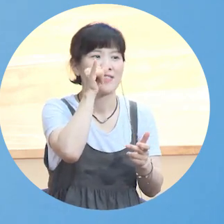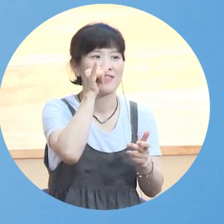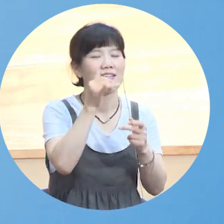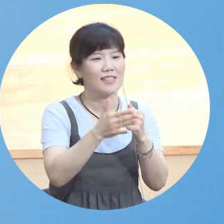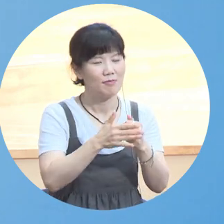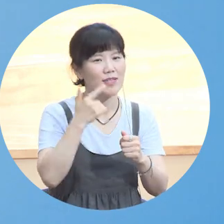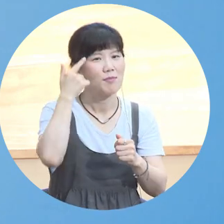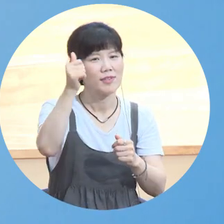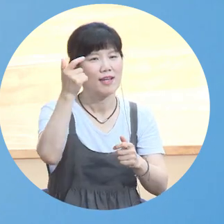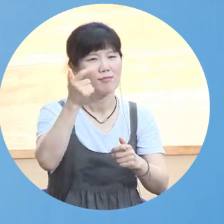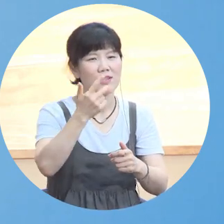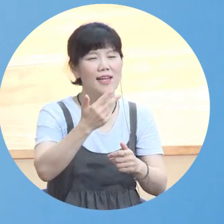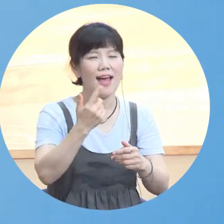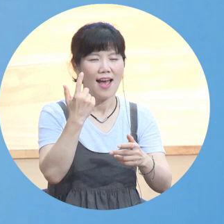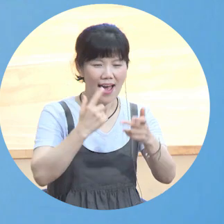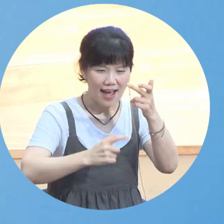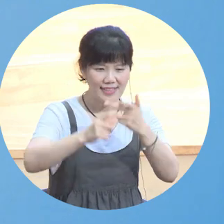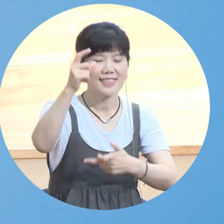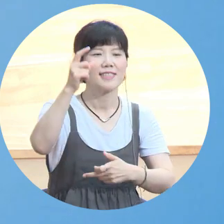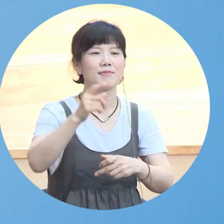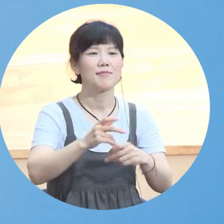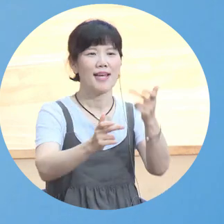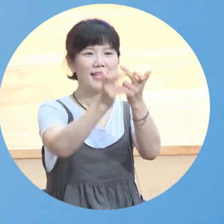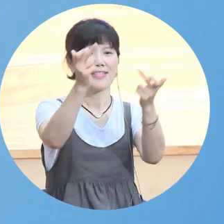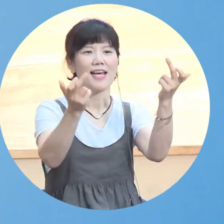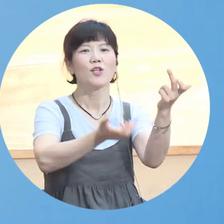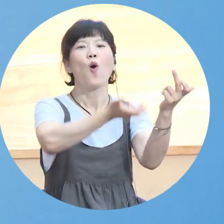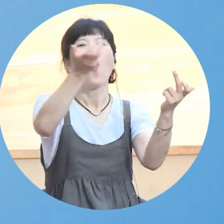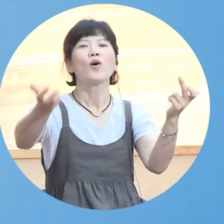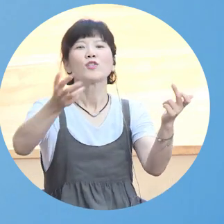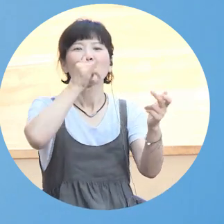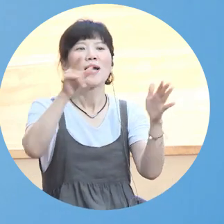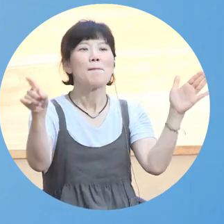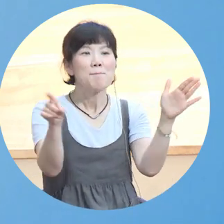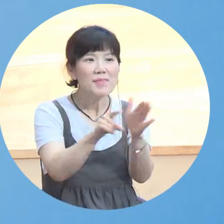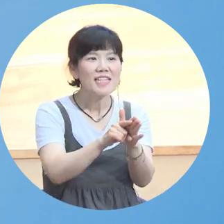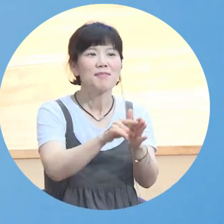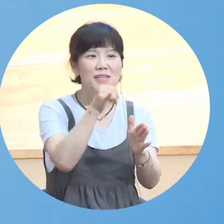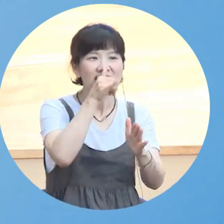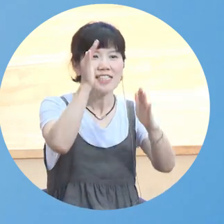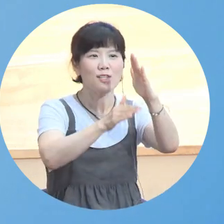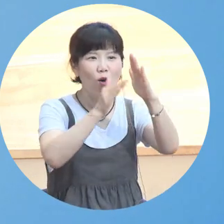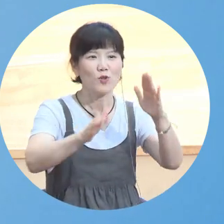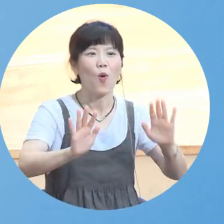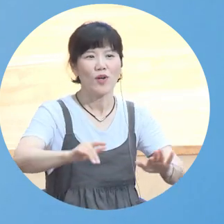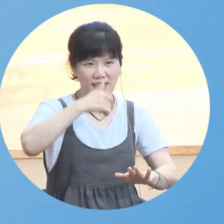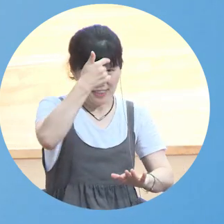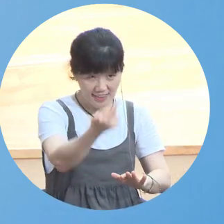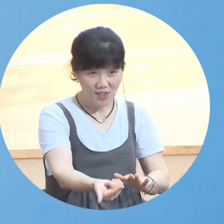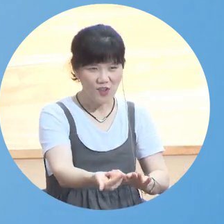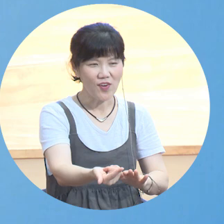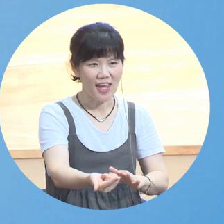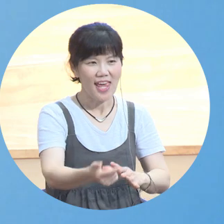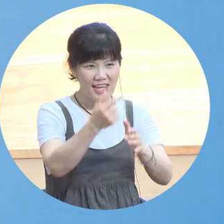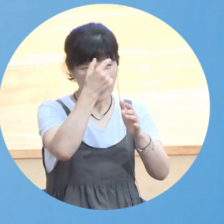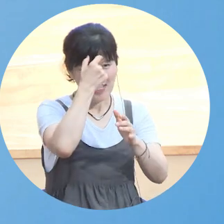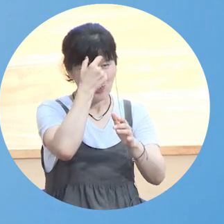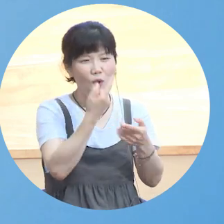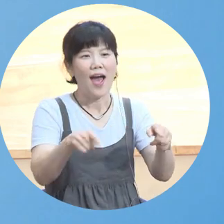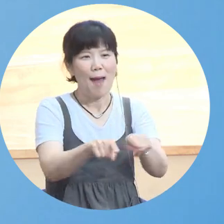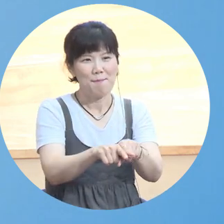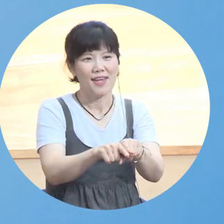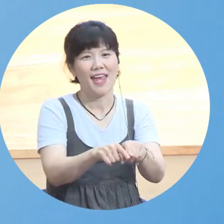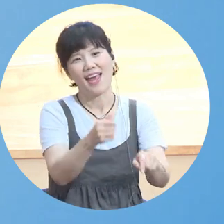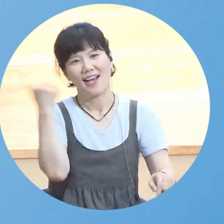말합니다 산을 옮길 수 있는 믿음이 있는 송도 들어올 저녁에 함께 기도하자고 그래서